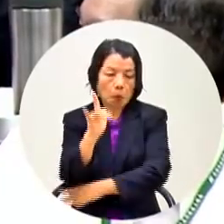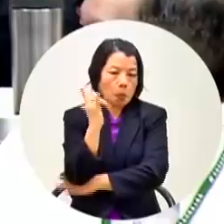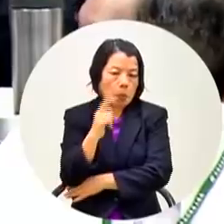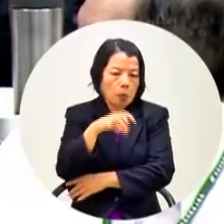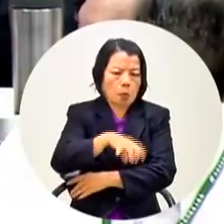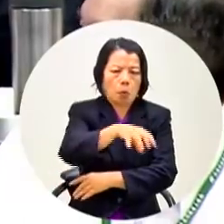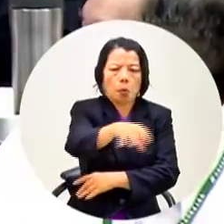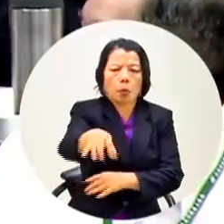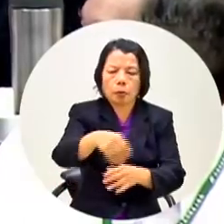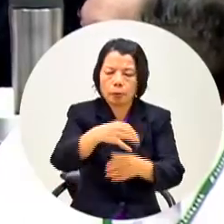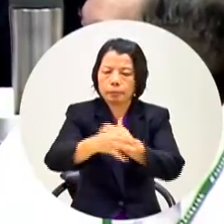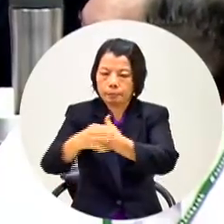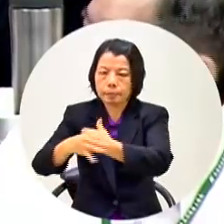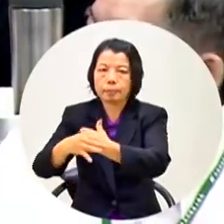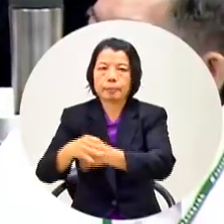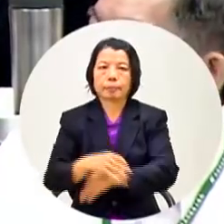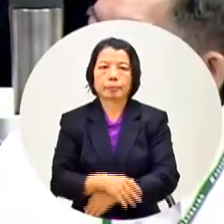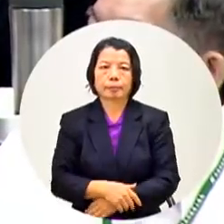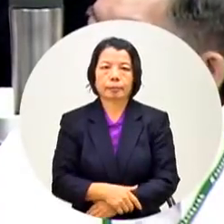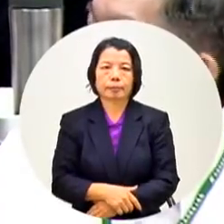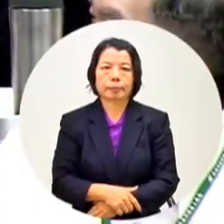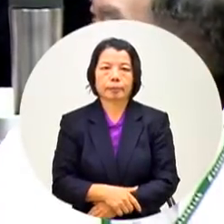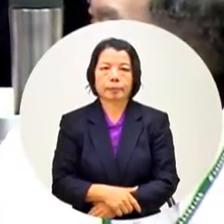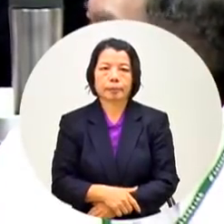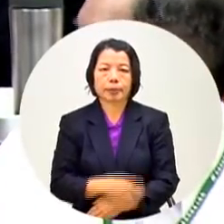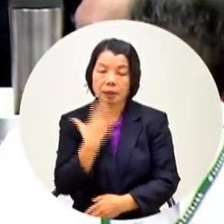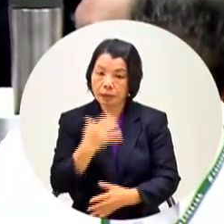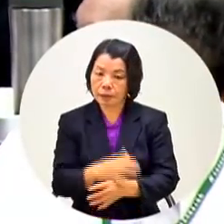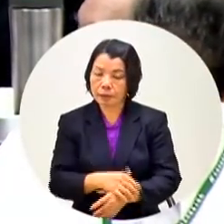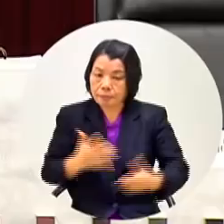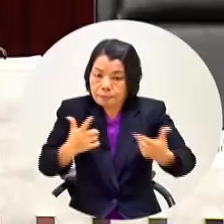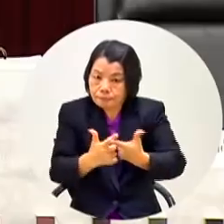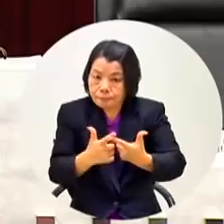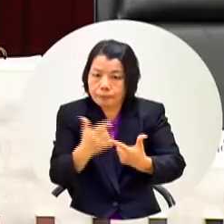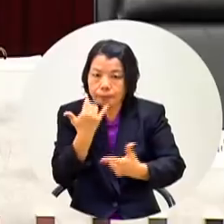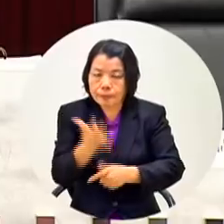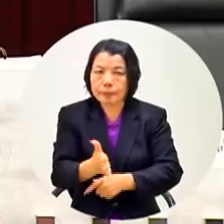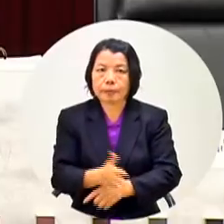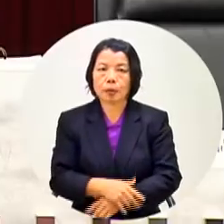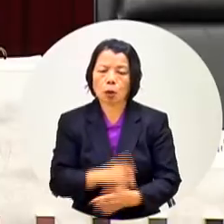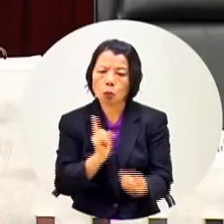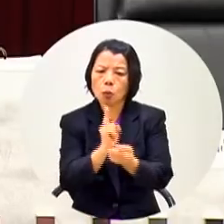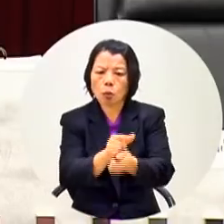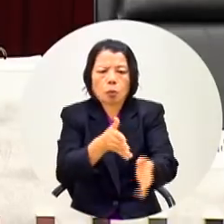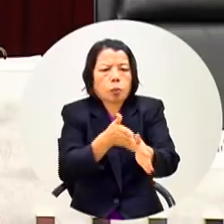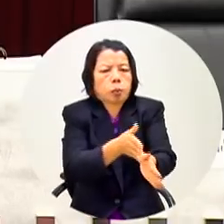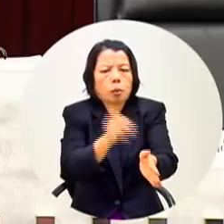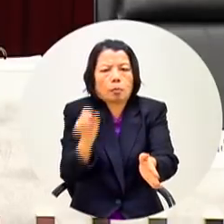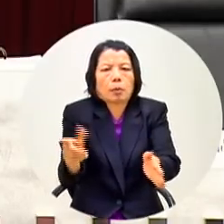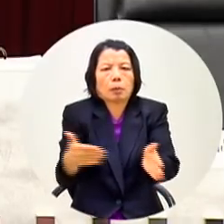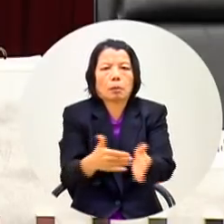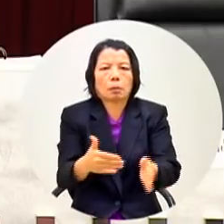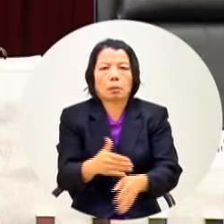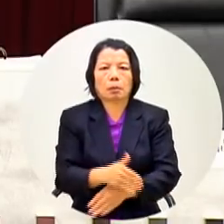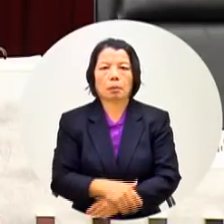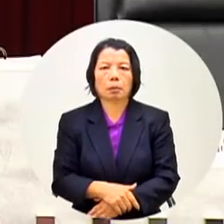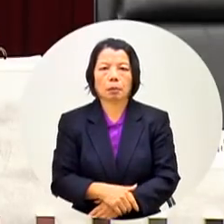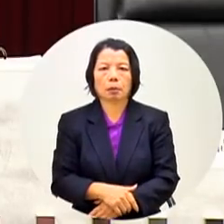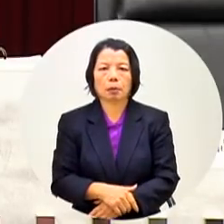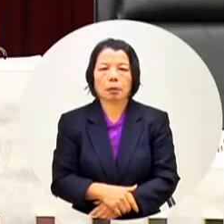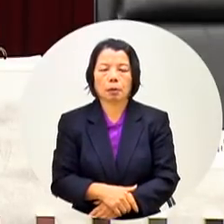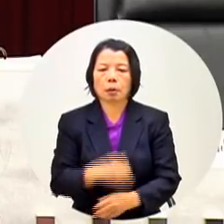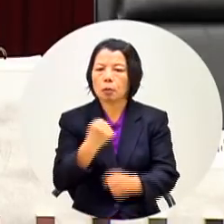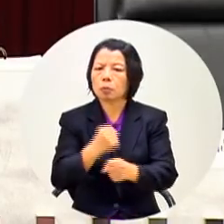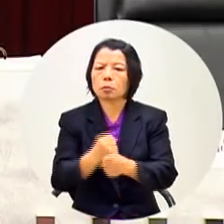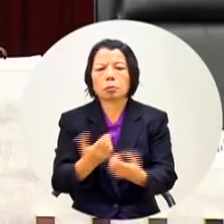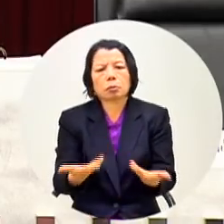互融无啦。 对。 哦，这上重要，啊，无你即马遐车要拼，要做歹体啊，嘛无人要。 对，没错，所以我才说，